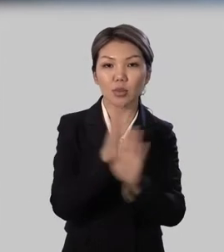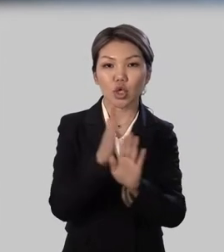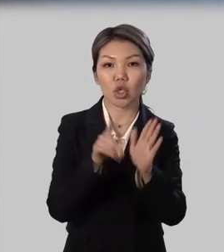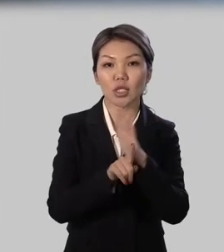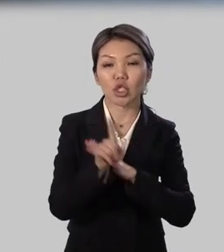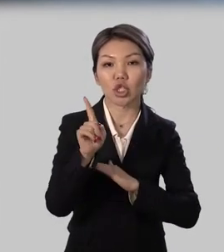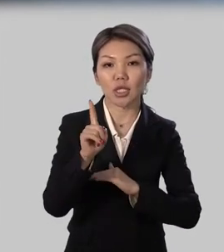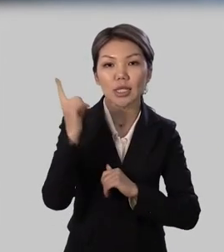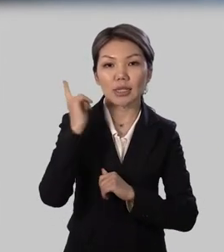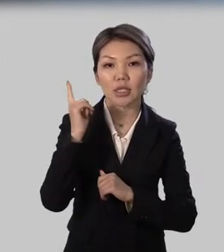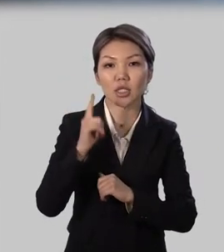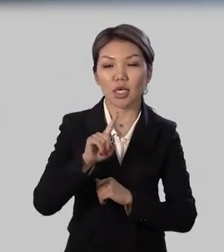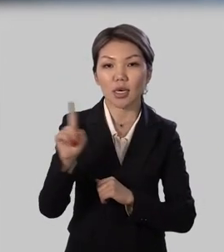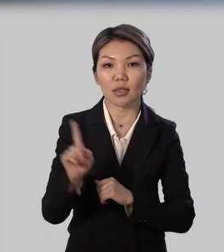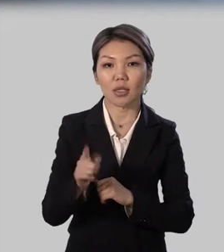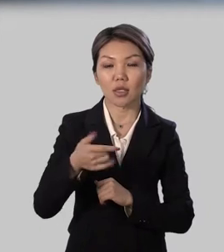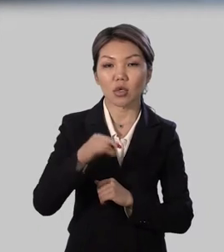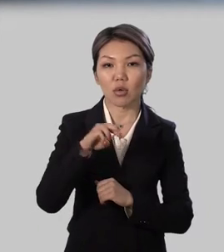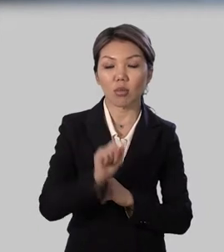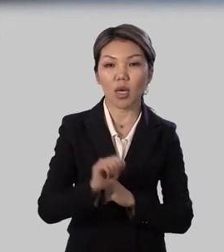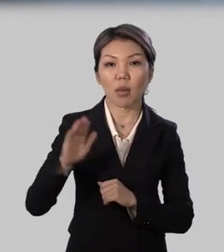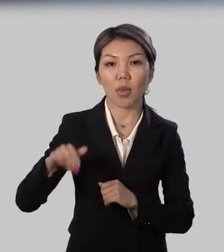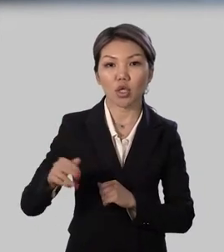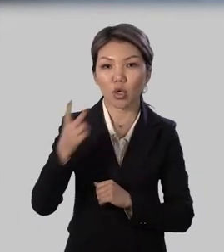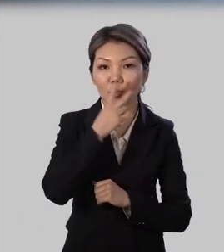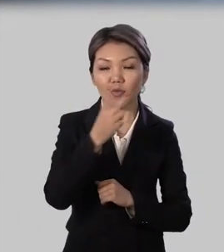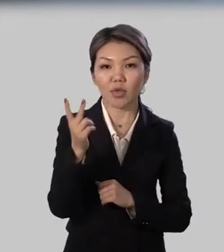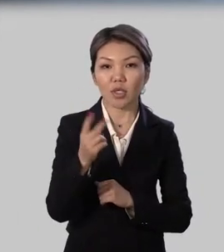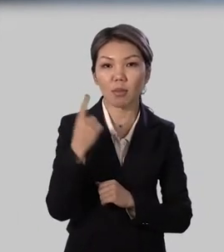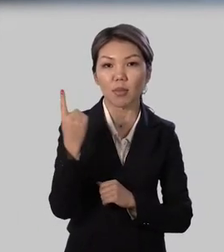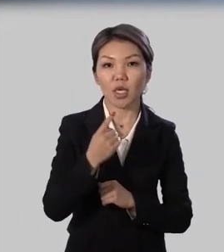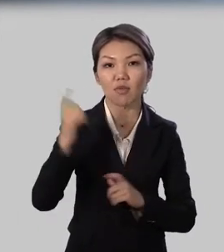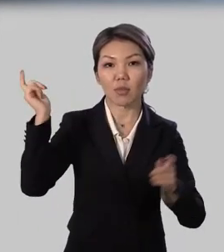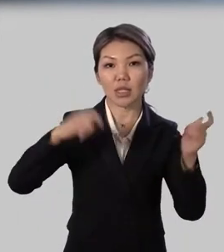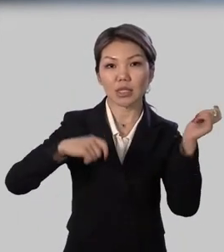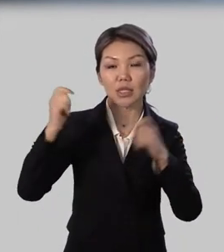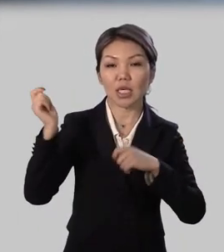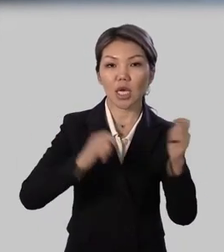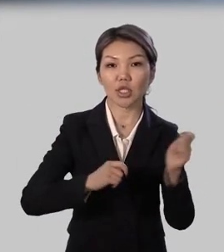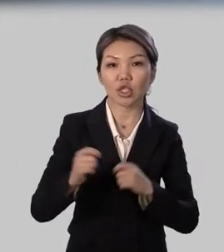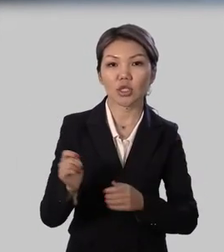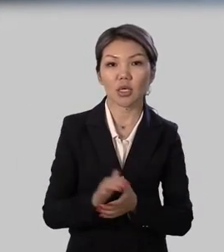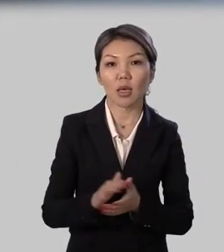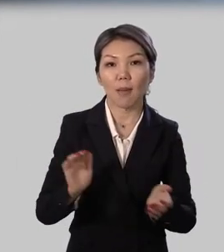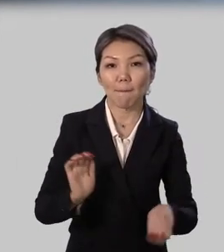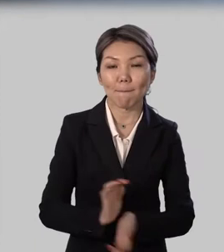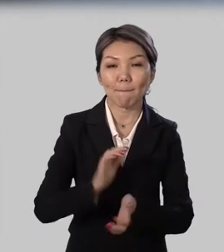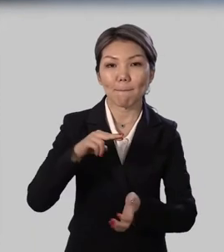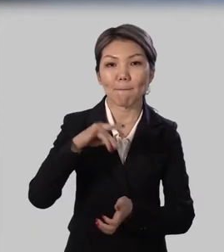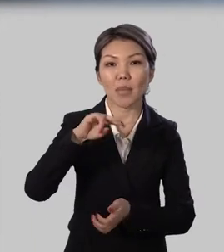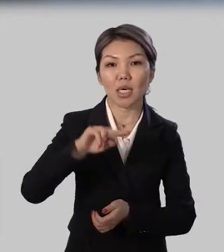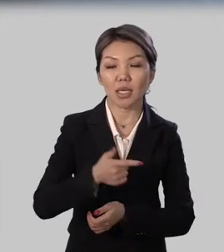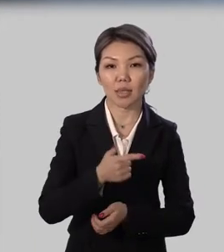сначала слышны раскаты грома потом видим первые брызги дождя летящую пыль